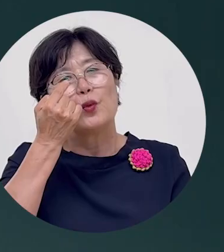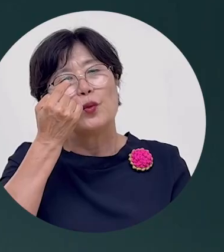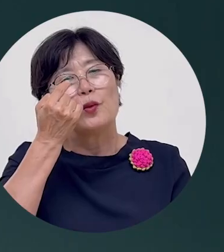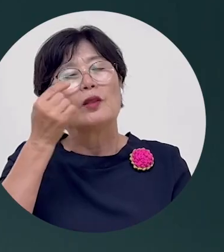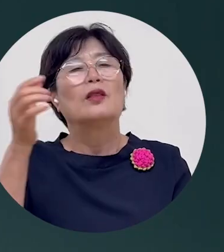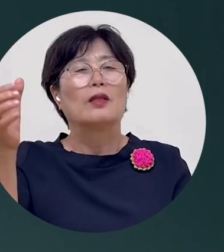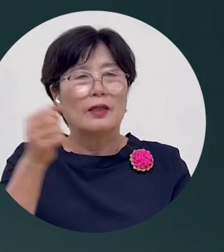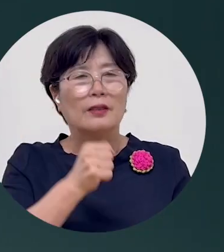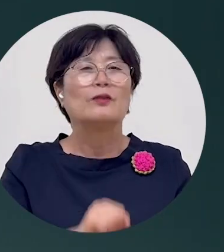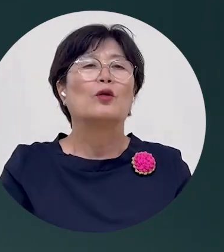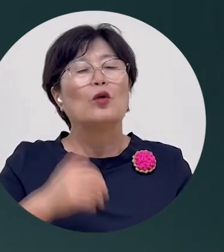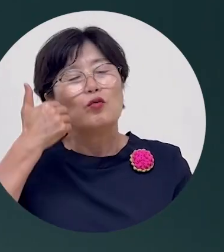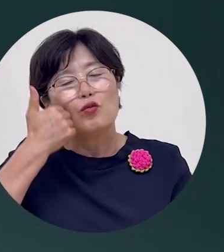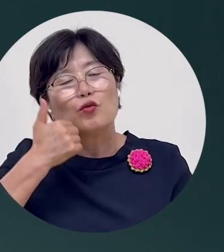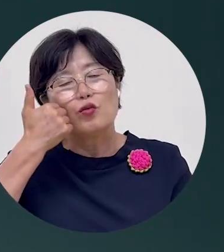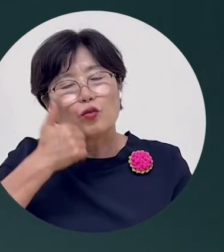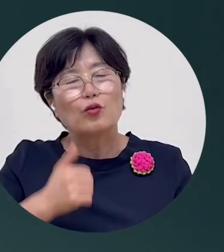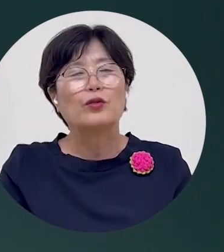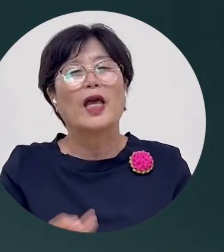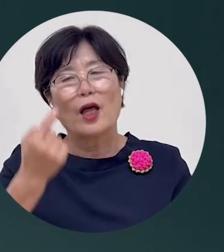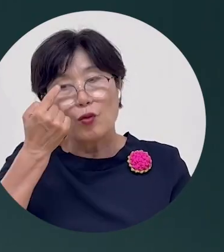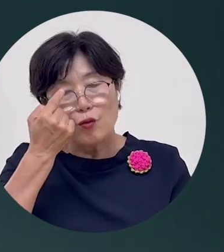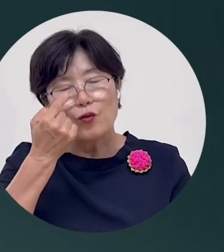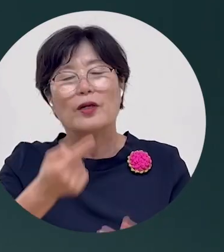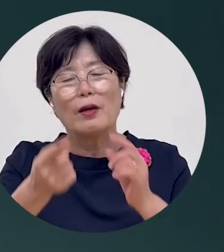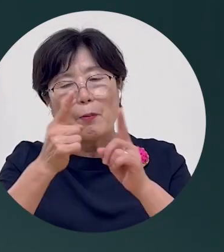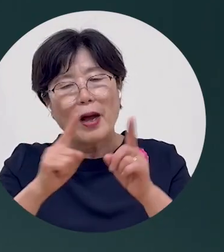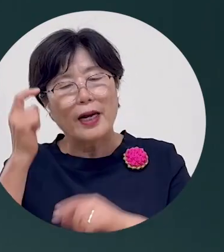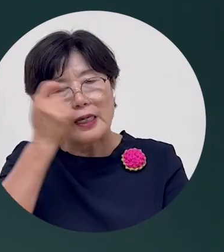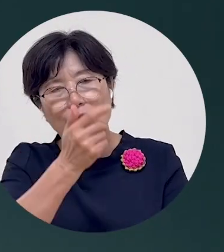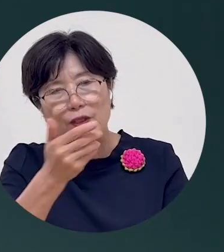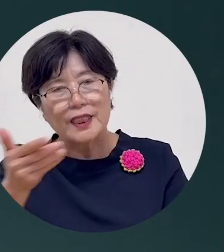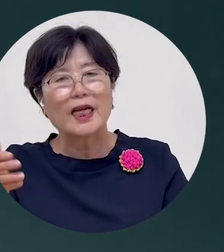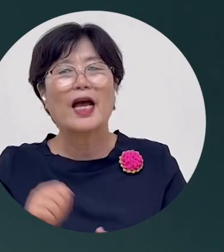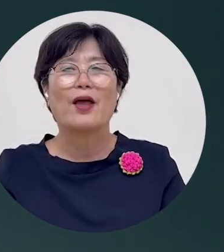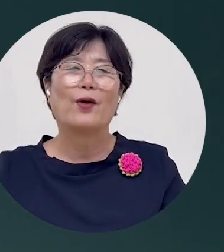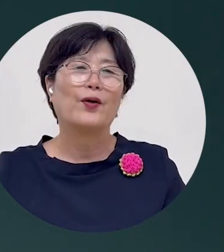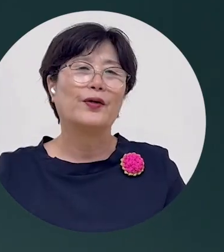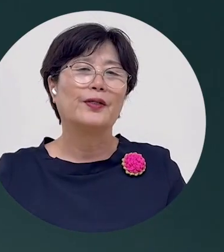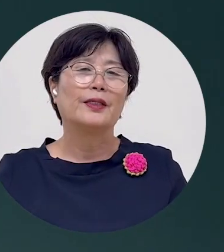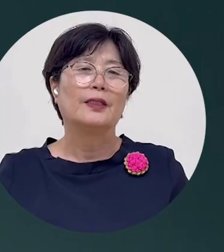눈동자는 누구의 눈을 말할까요?